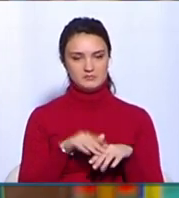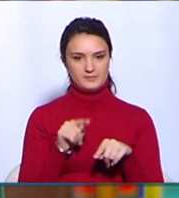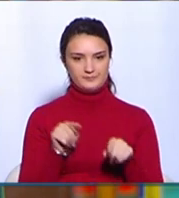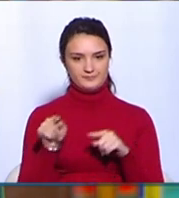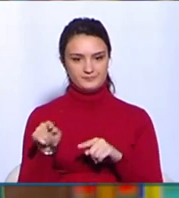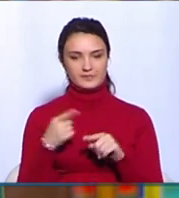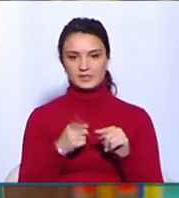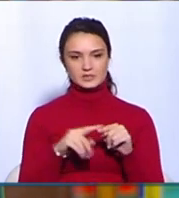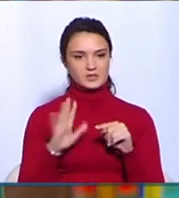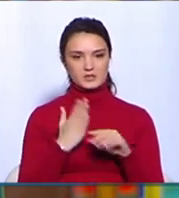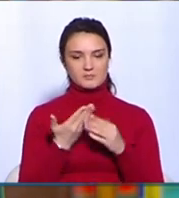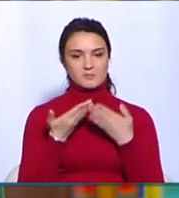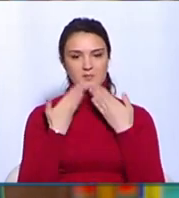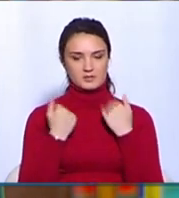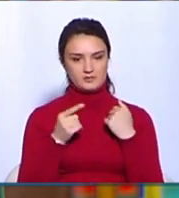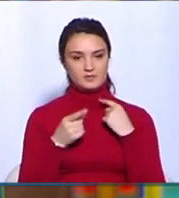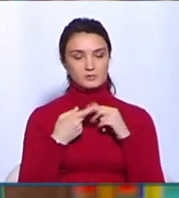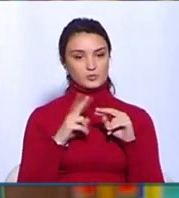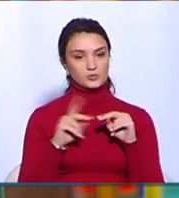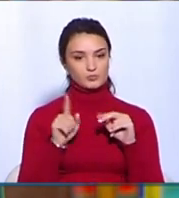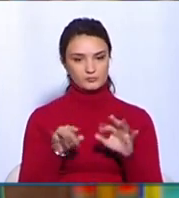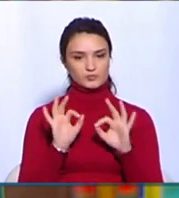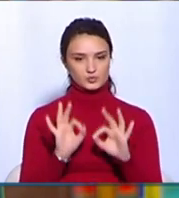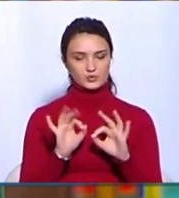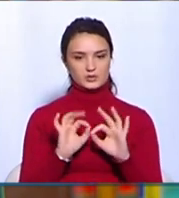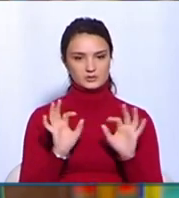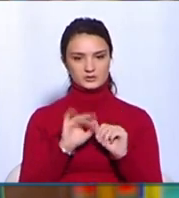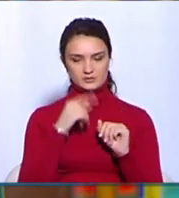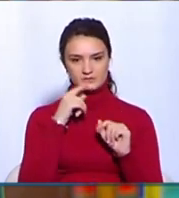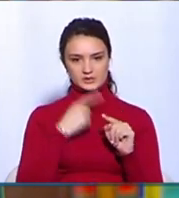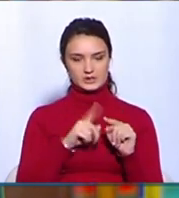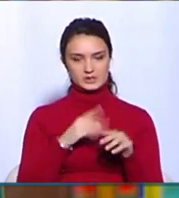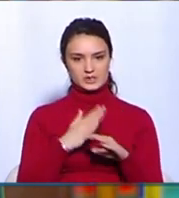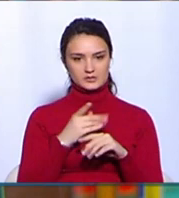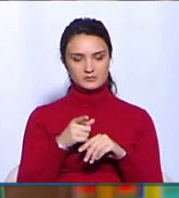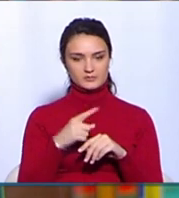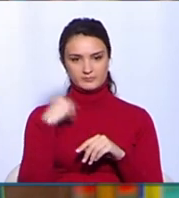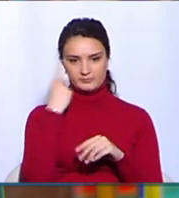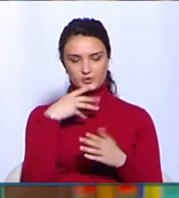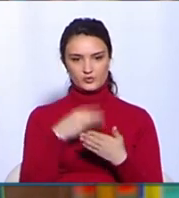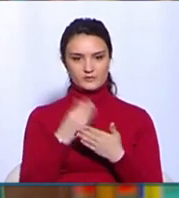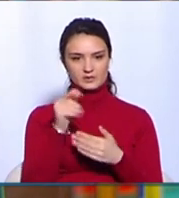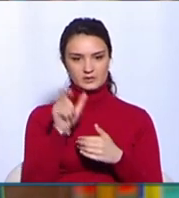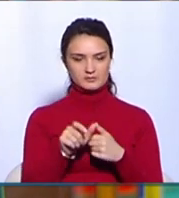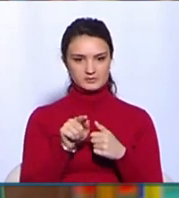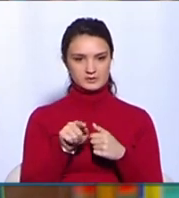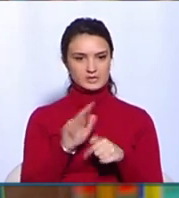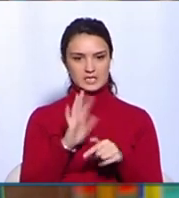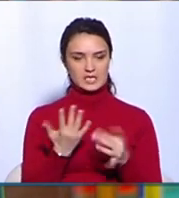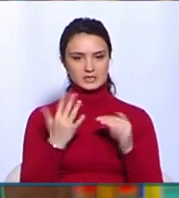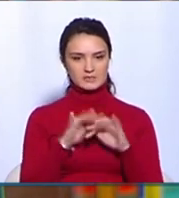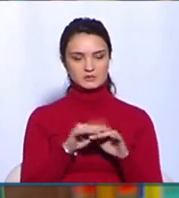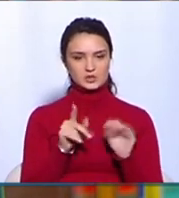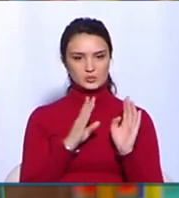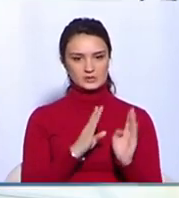დიაგნოზები. ეს არაა მარტივი დიაგნოზი, იმიტომ რომ თქვენ სწორად აღნიშნეთ, ეს არის პიროვნების